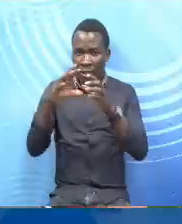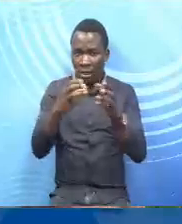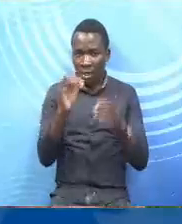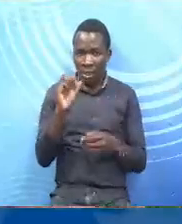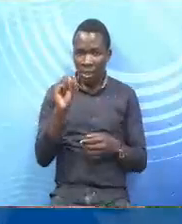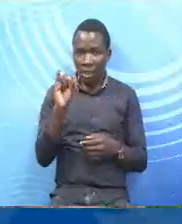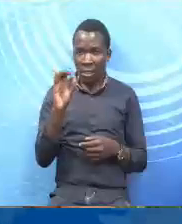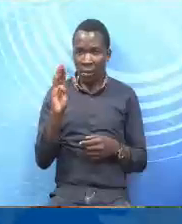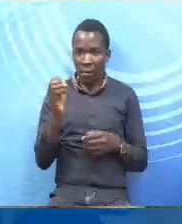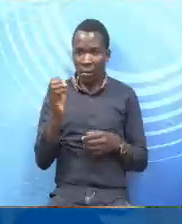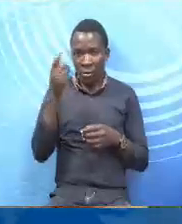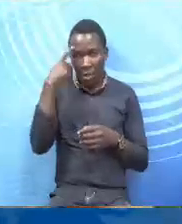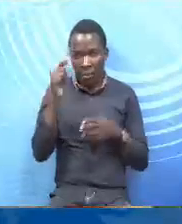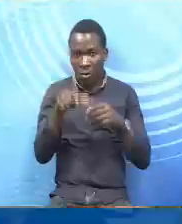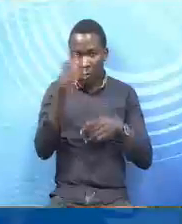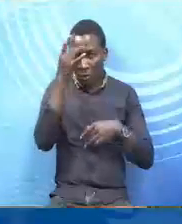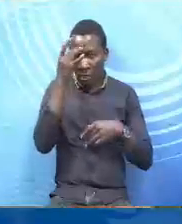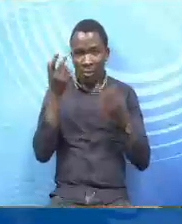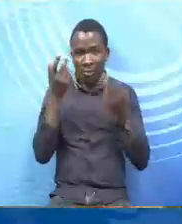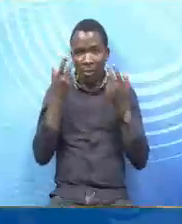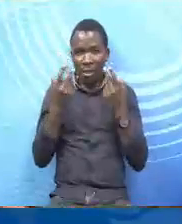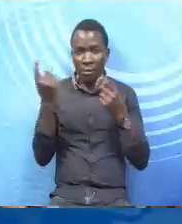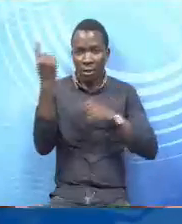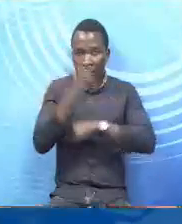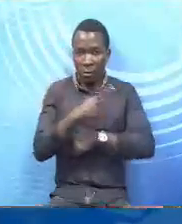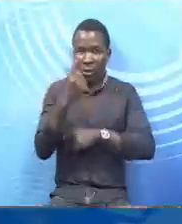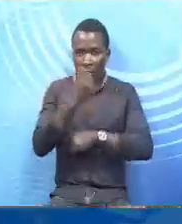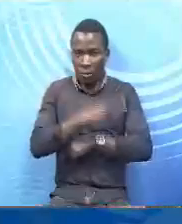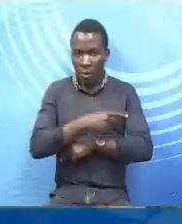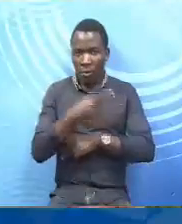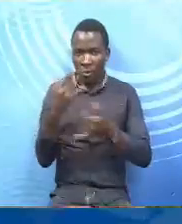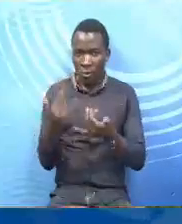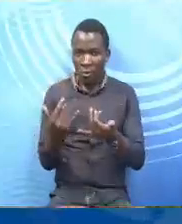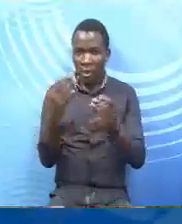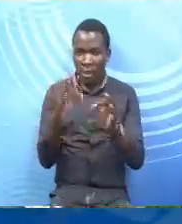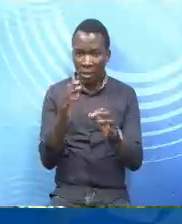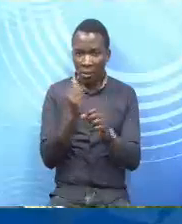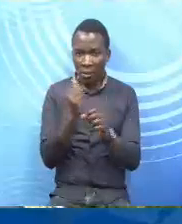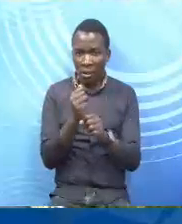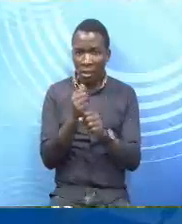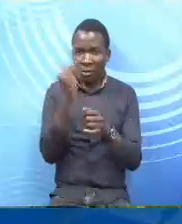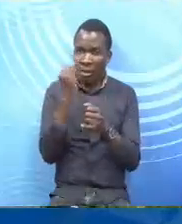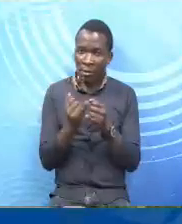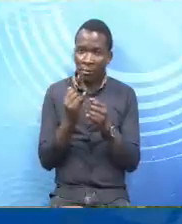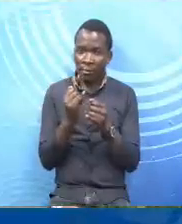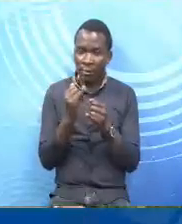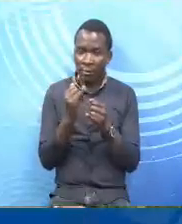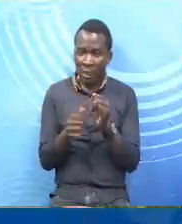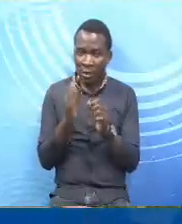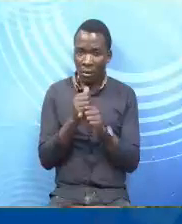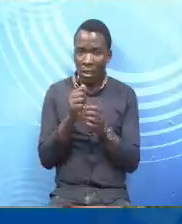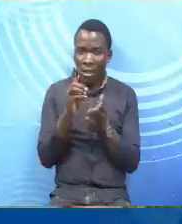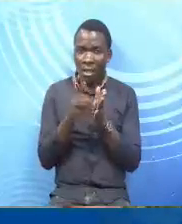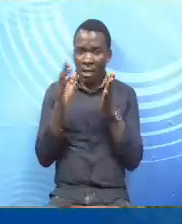buri munsi buri munsi. Ubu rero ikintu tugiye gukora twamaze no gukora kindi baba